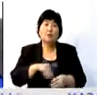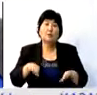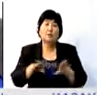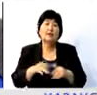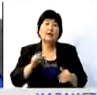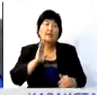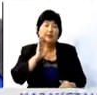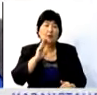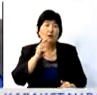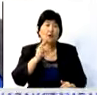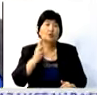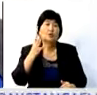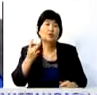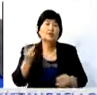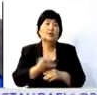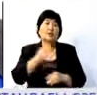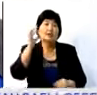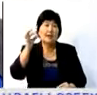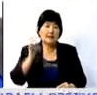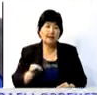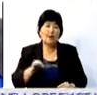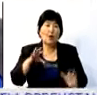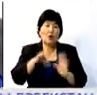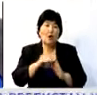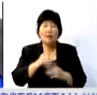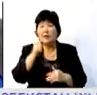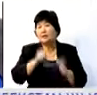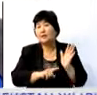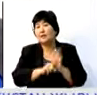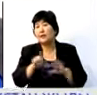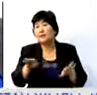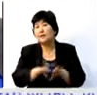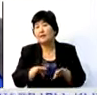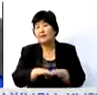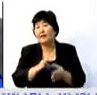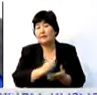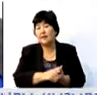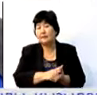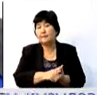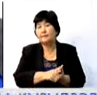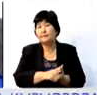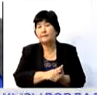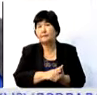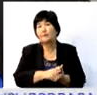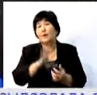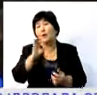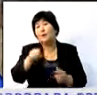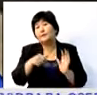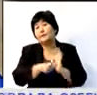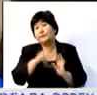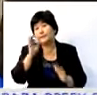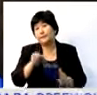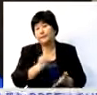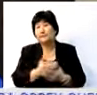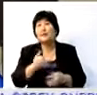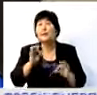Қазақстанда 3-4% құрап отыр одан бойынша. Жылдың басымен салыстырғанда 0.6% түсіріп отырмыз. Міне осындай